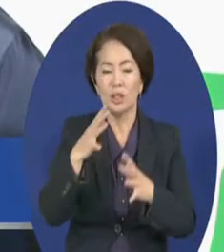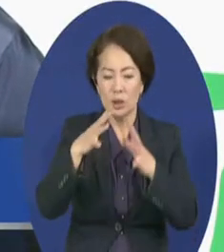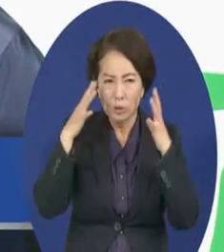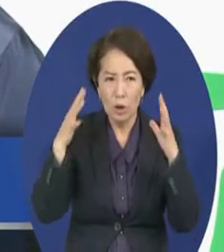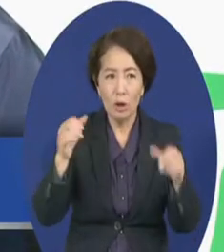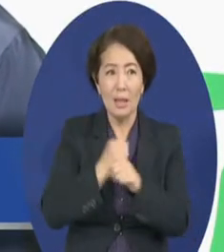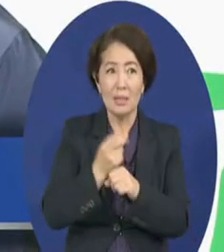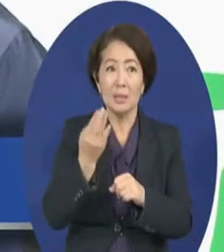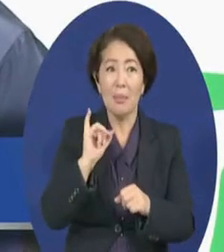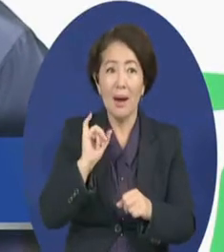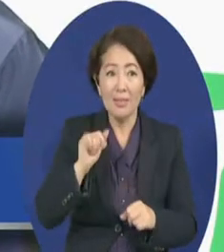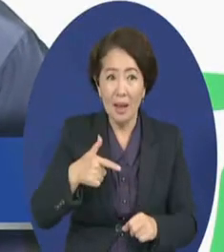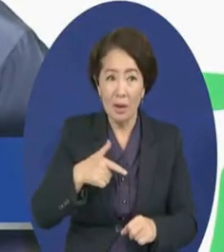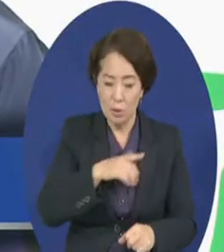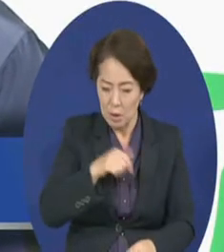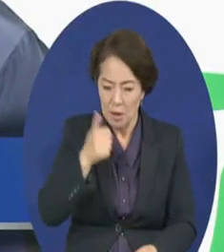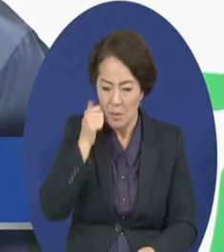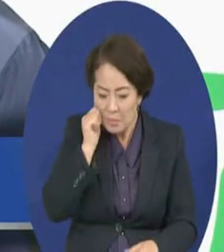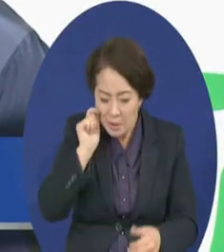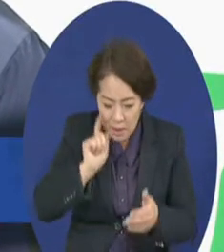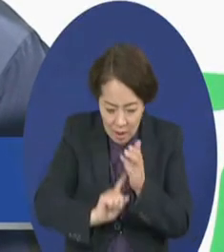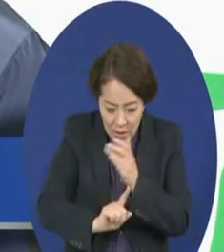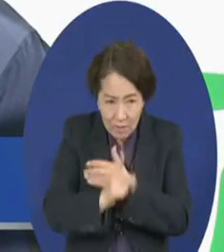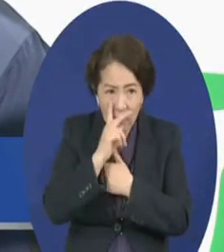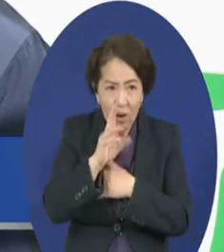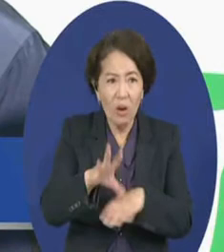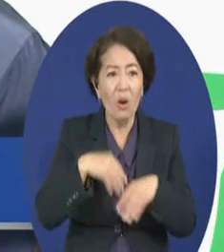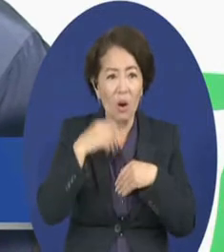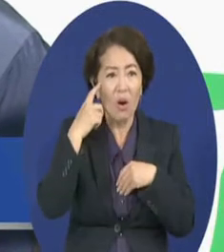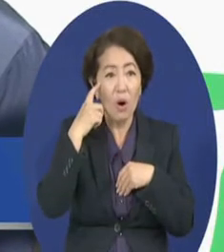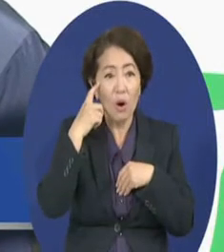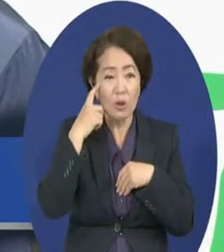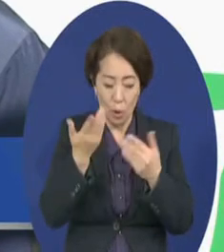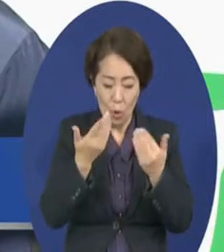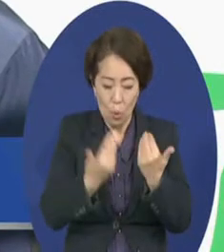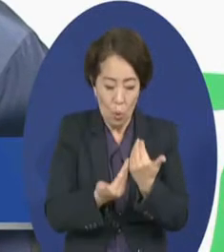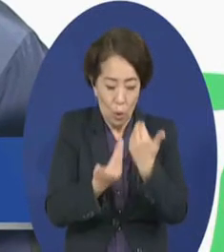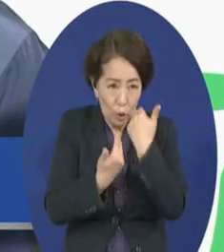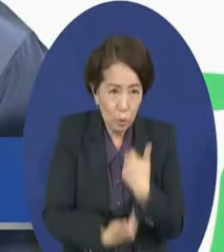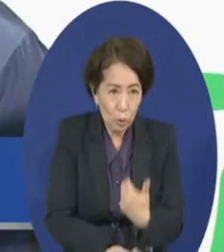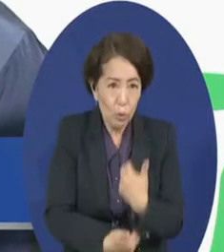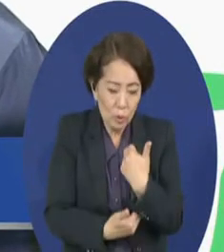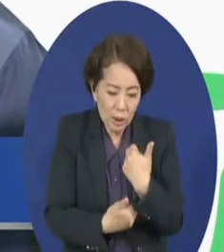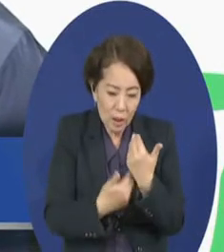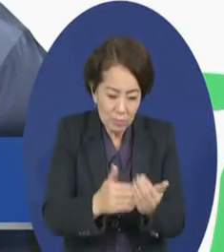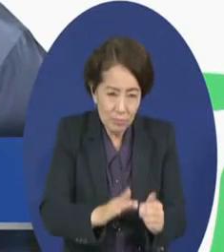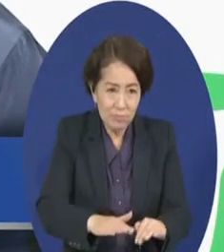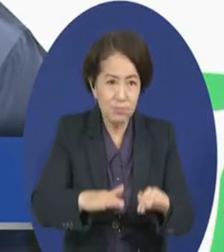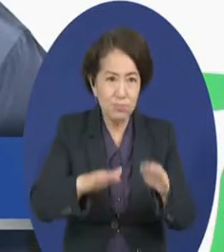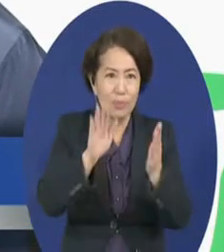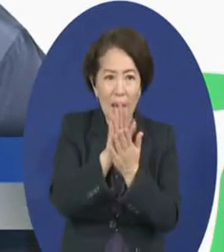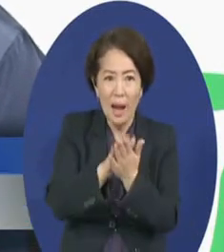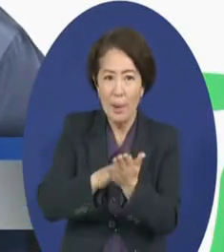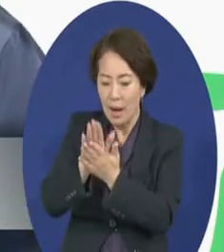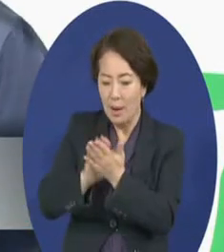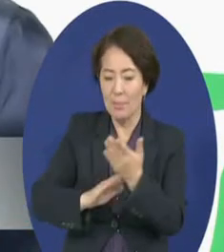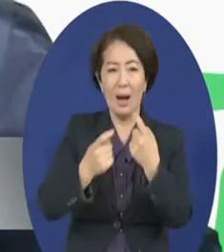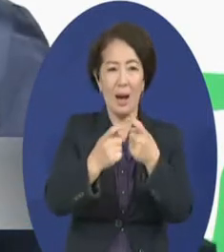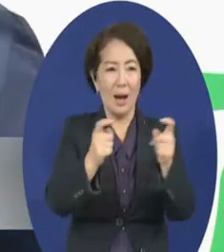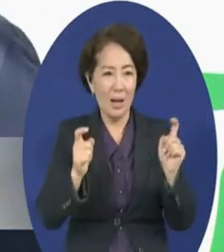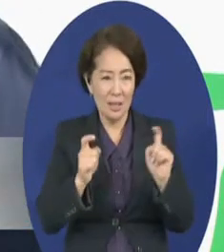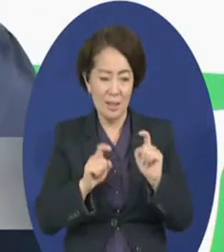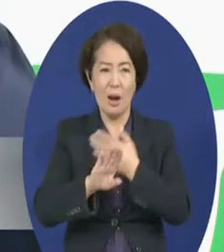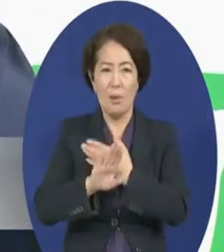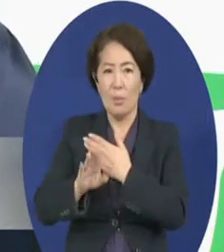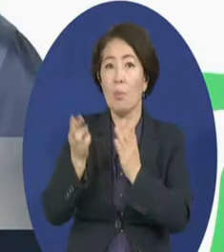байд юм байна гэдэг би өөрөө бас ойлгож байгаа. Энэ бол яг хүүхэд төрүүлж өсгсөнтэй адилхан хайрлах, хамгаалах, хашаа сарвч